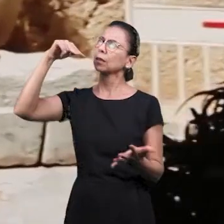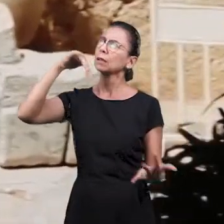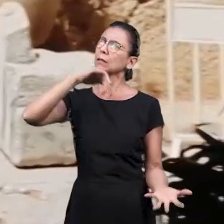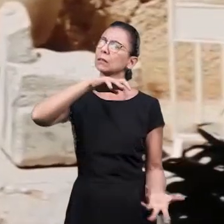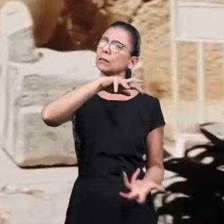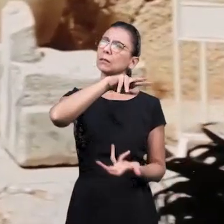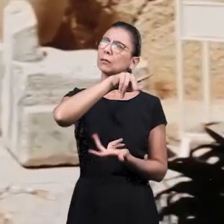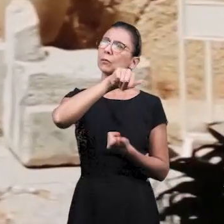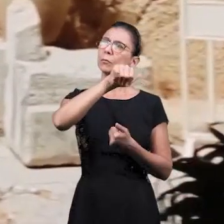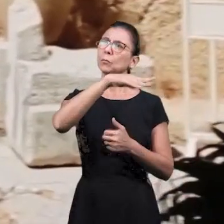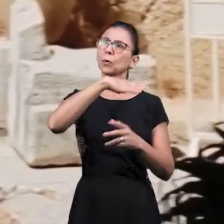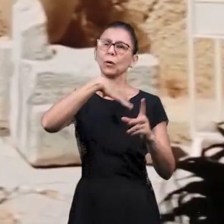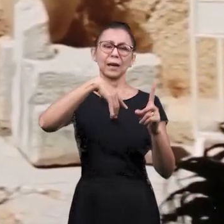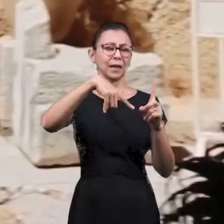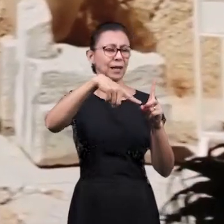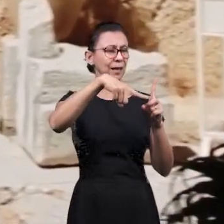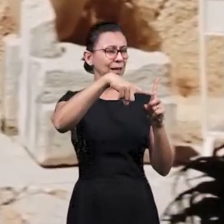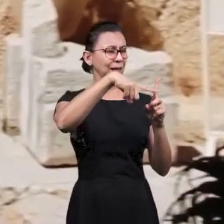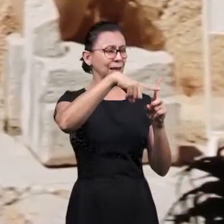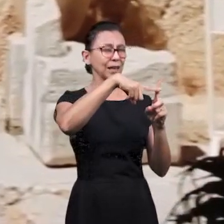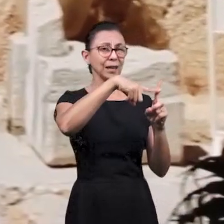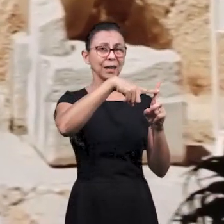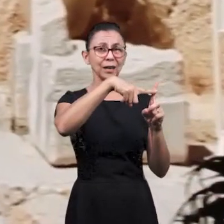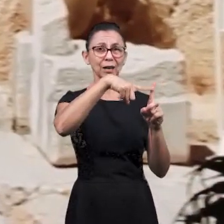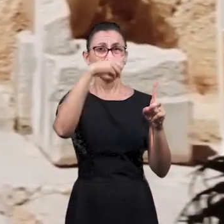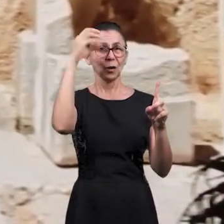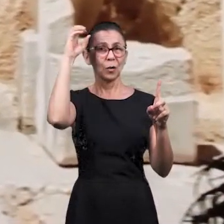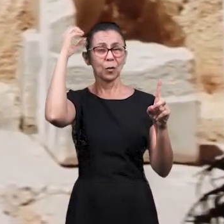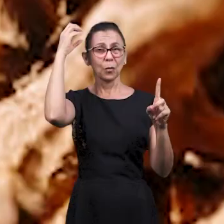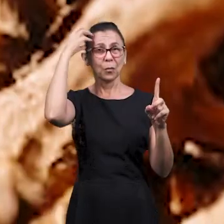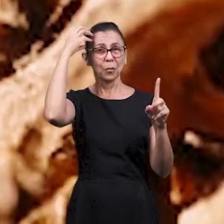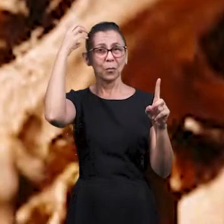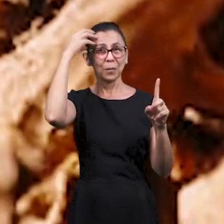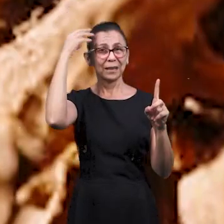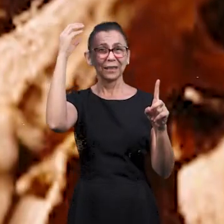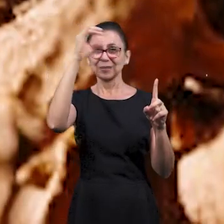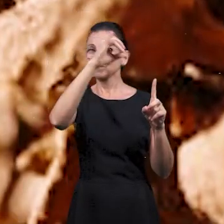повела Иисуса к смерти,